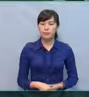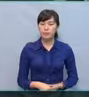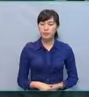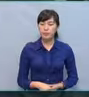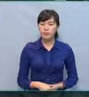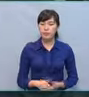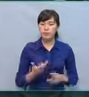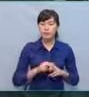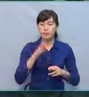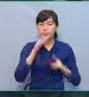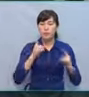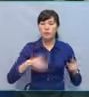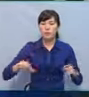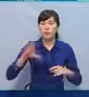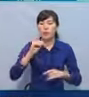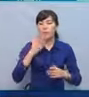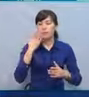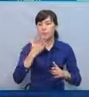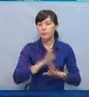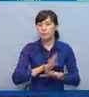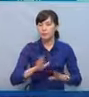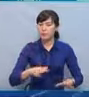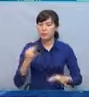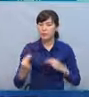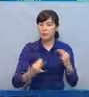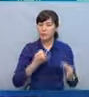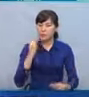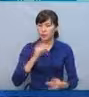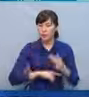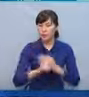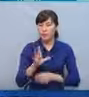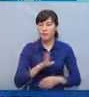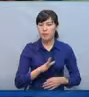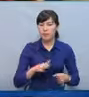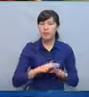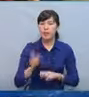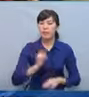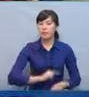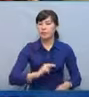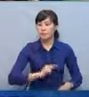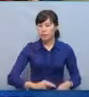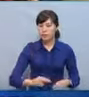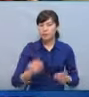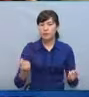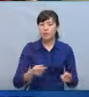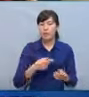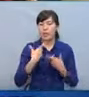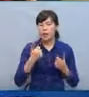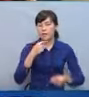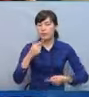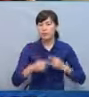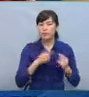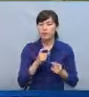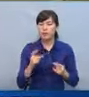Бұл жолғы жиын ұзын сонар баяндамамен емес, қызу пікір алмасумен өтті. Атқарылған шаруалар жайлы азған ақпараттан кейін